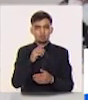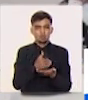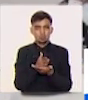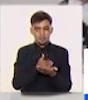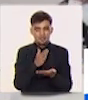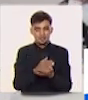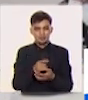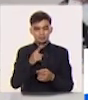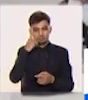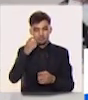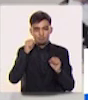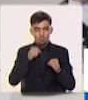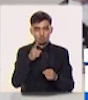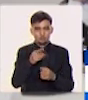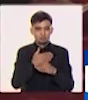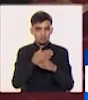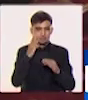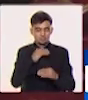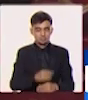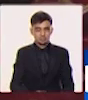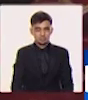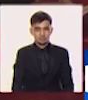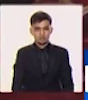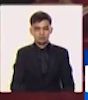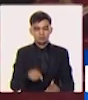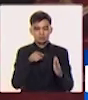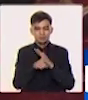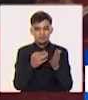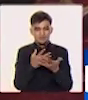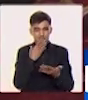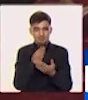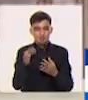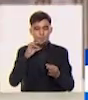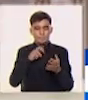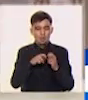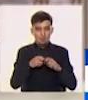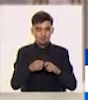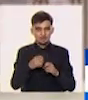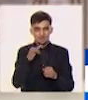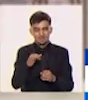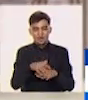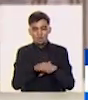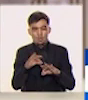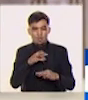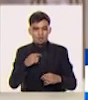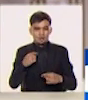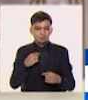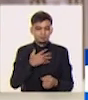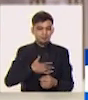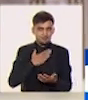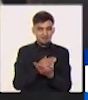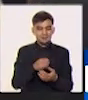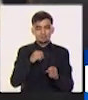емес, мемлекеттің тарапынан берілді басқа. Ал бағы өкілдері өздері көтеріп жүрген, жұртты толғандырған мәселелерді осылай